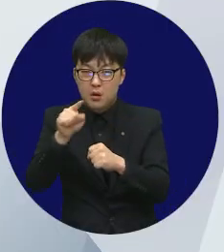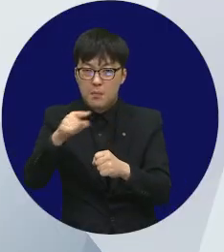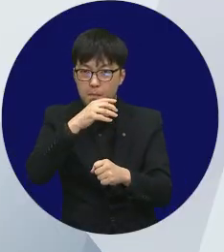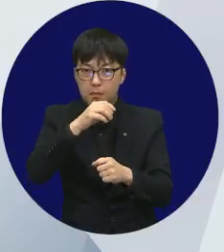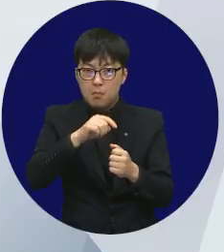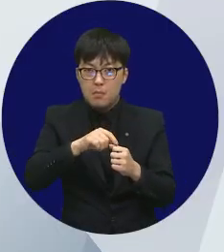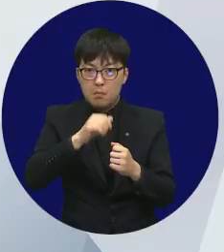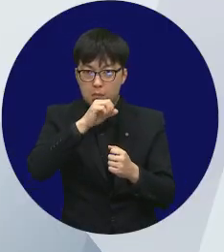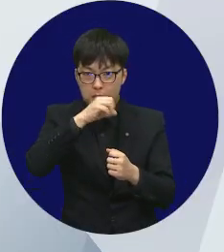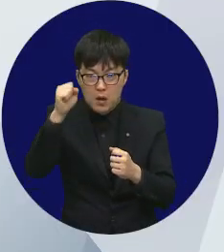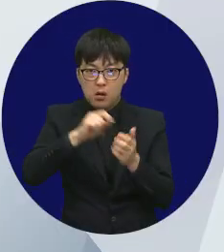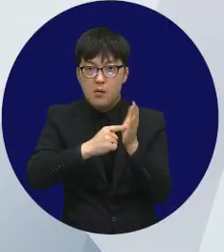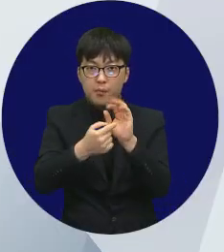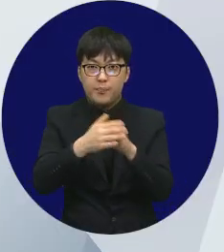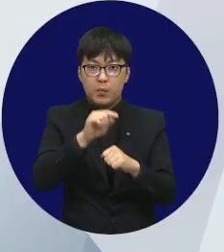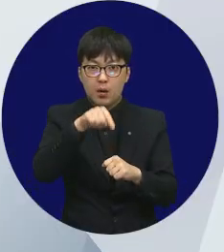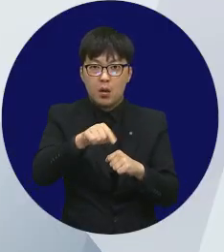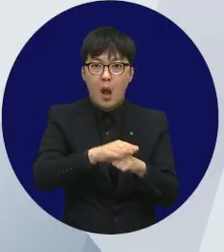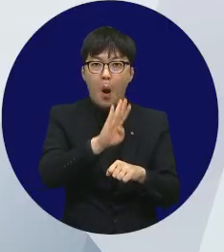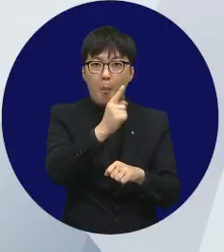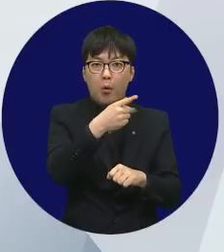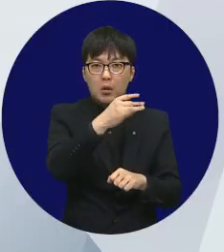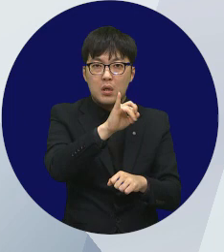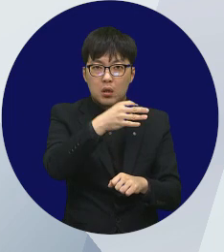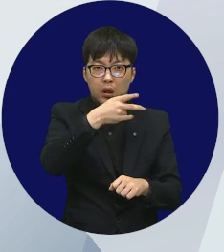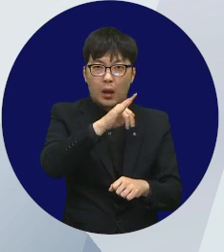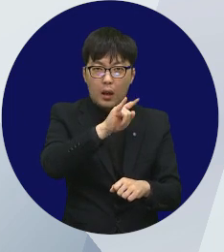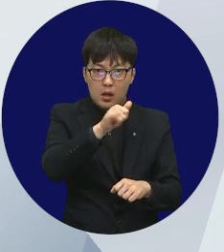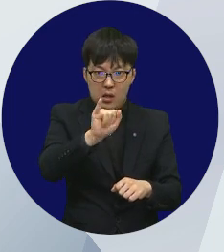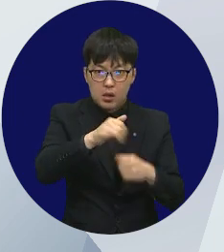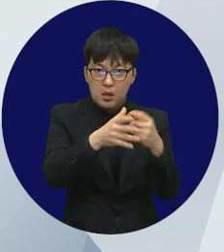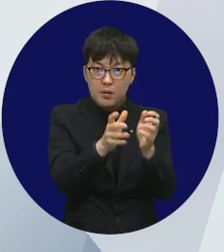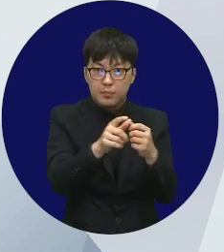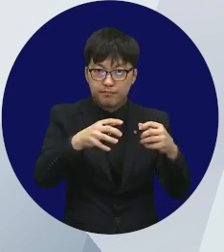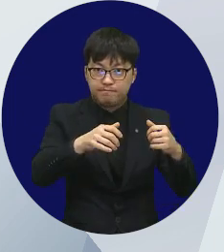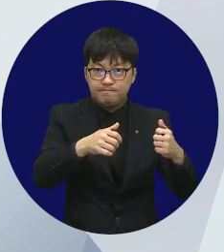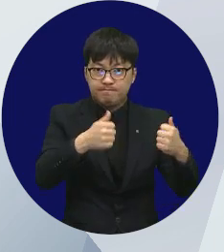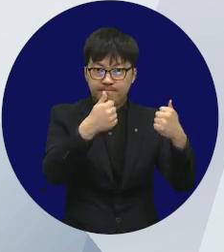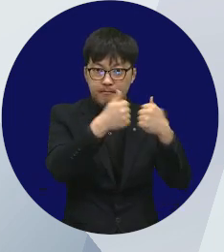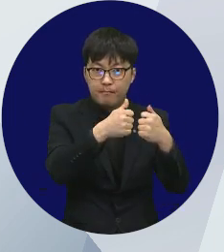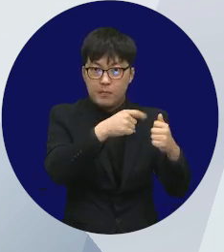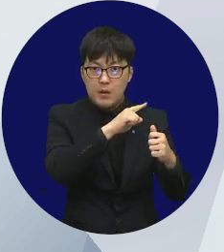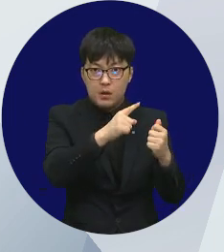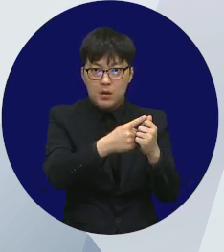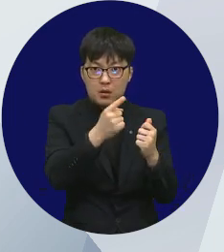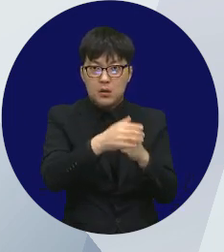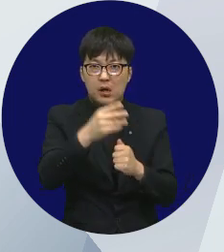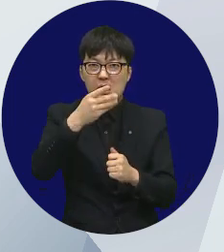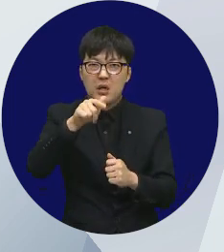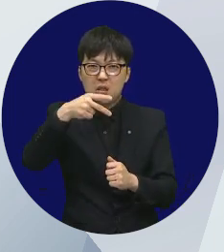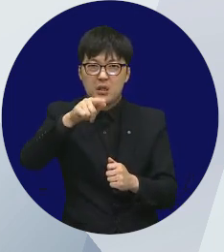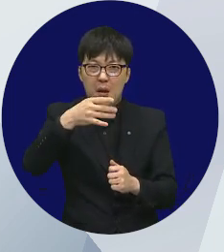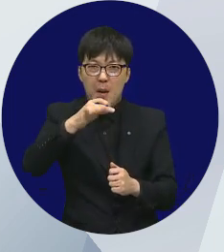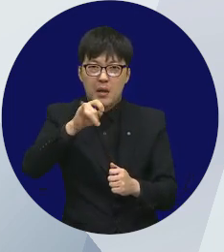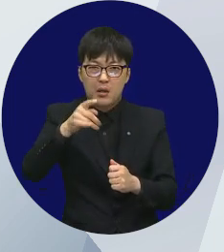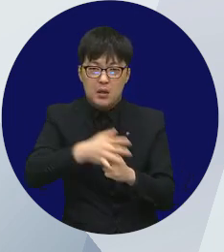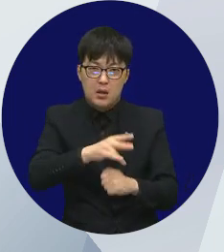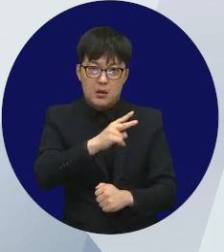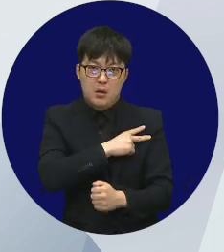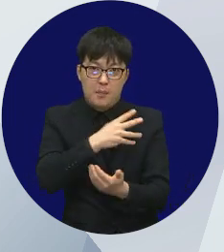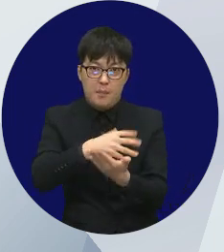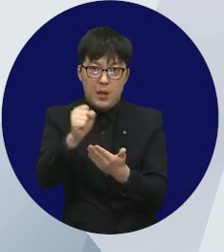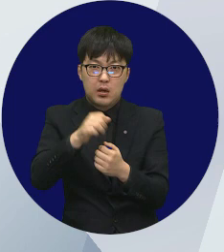모두 투표하죠 팀의 보팅데이가 대상을 수상했고, 서프러지 팀의 란츠게마 인대가 최우 수상을, 시나브로